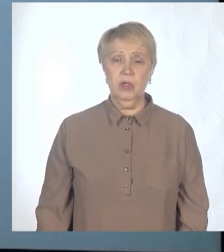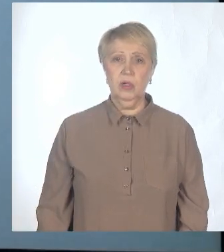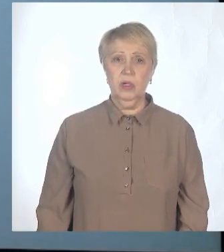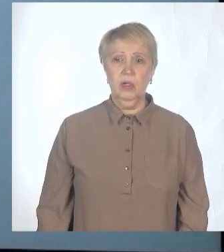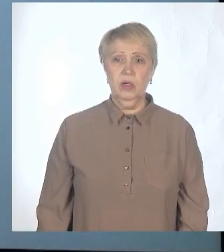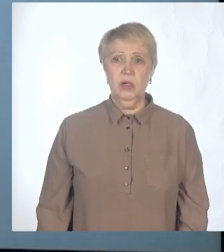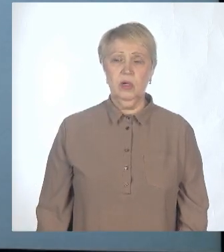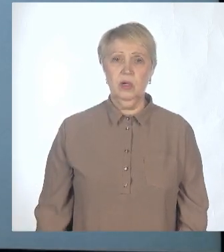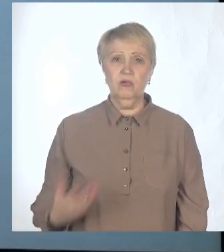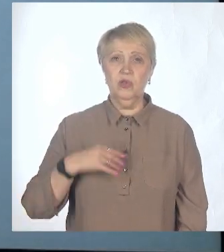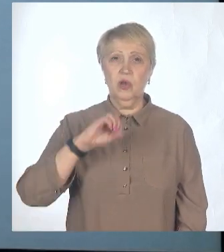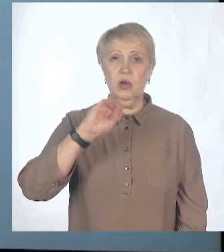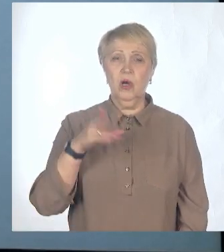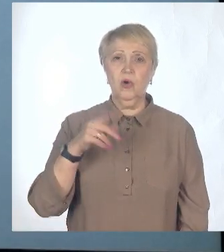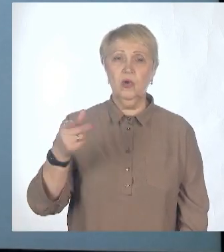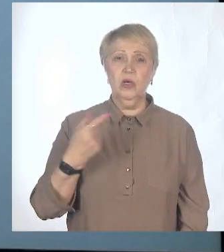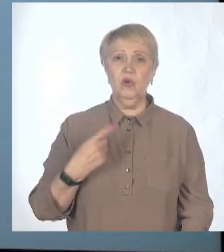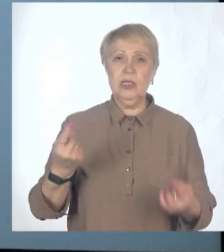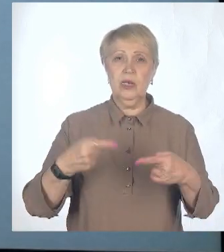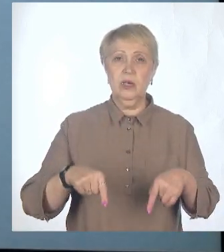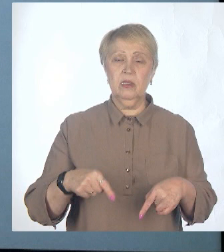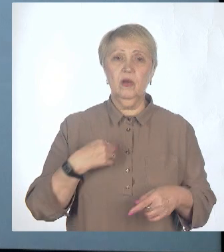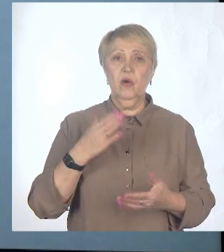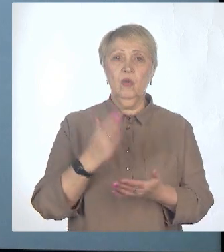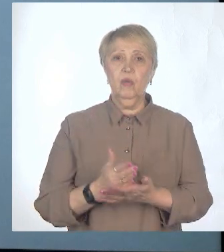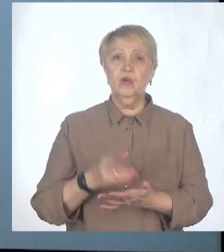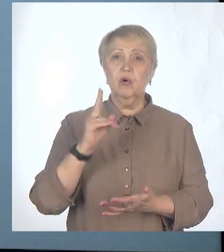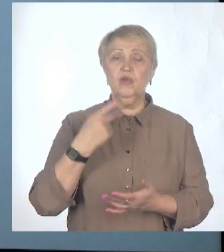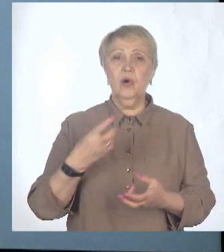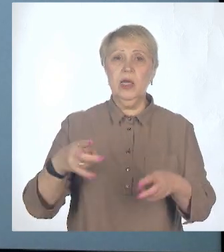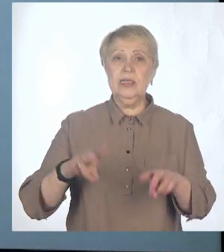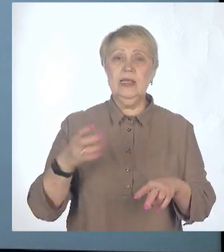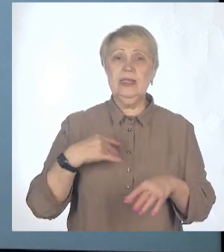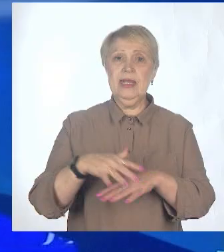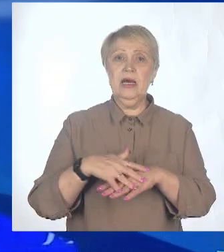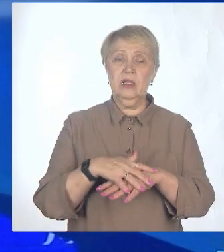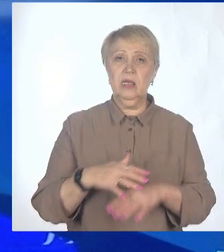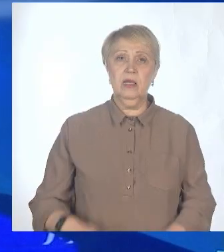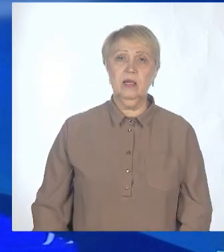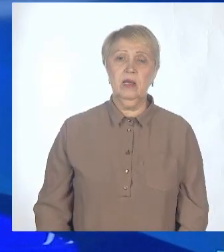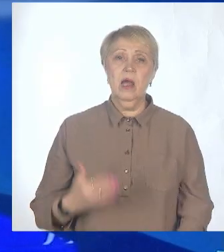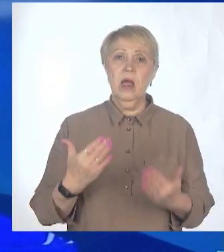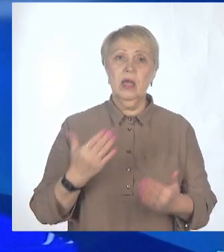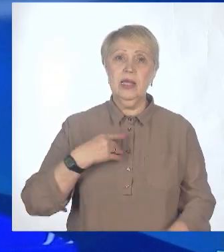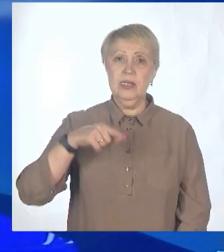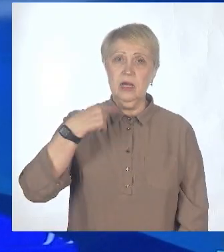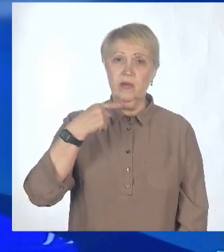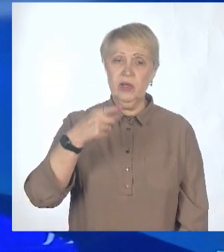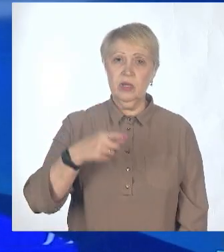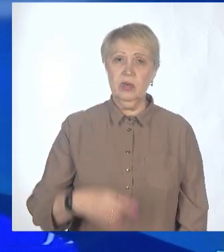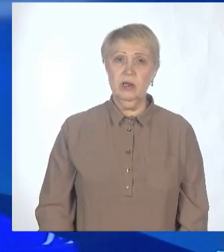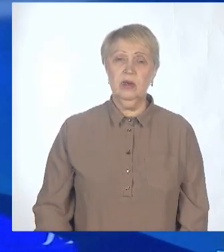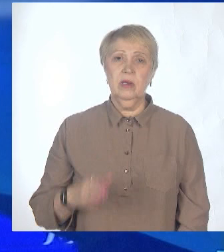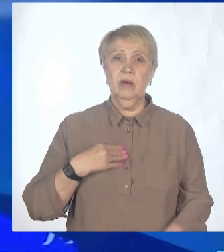на коронакризисе уже будут в большей степени уповать те, кто в итоге останутся на рынке. Угу. Если говорить о